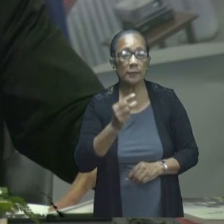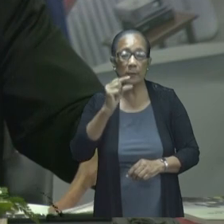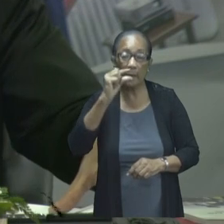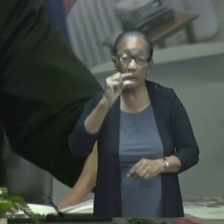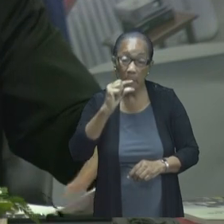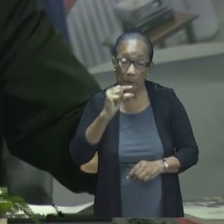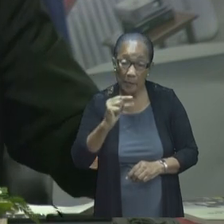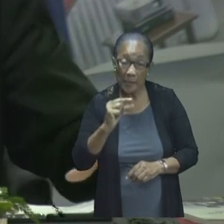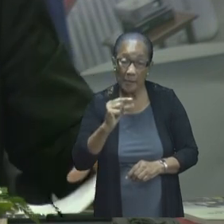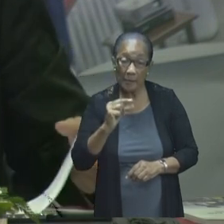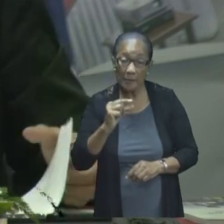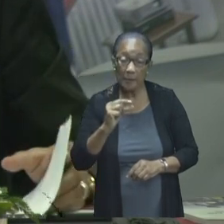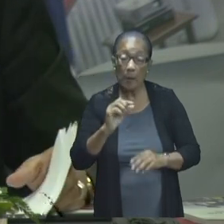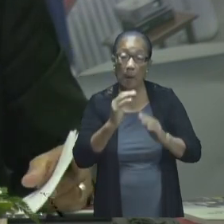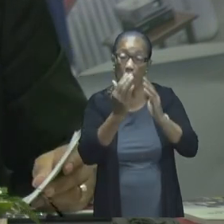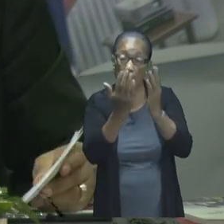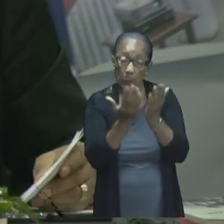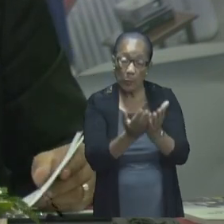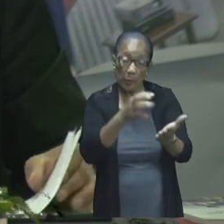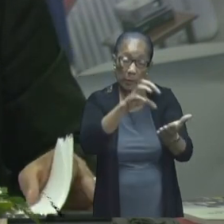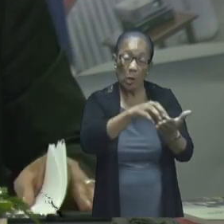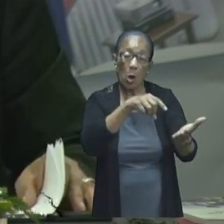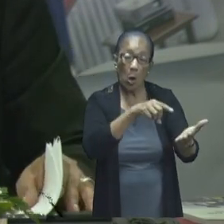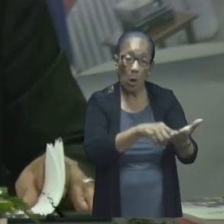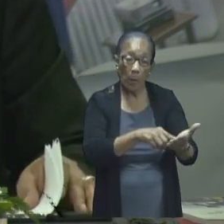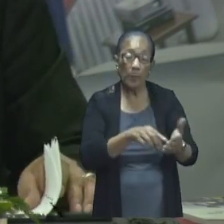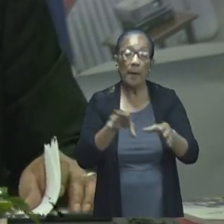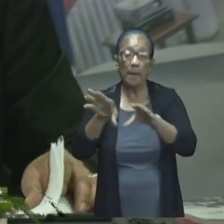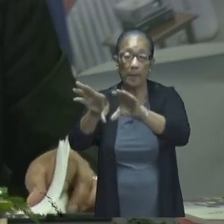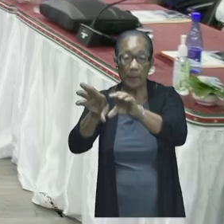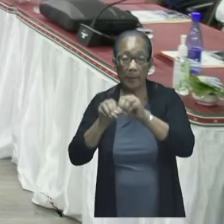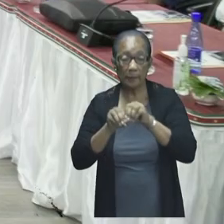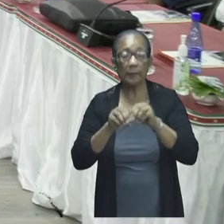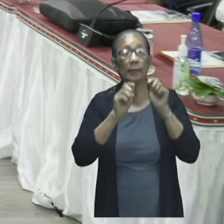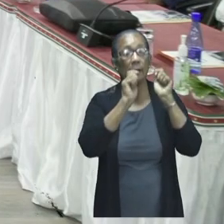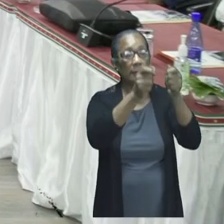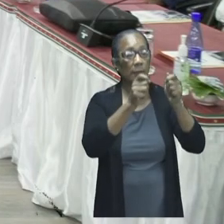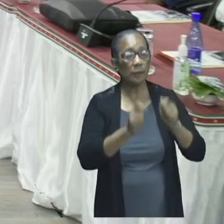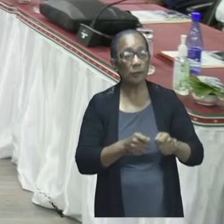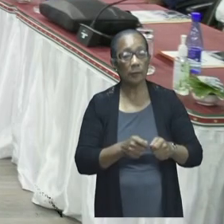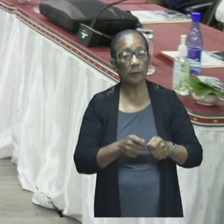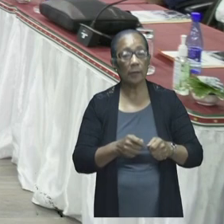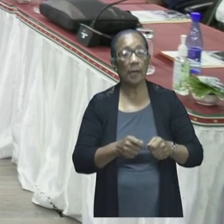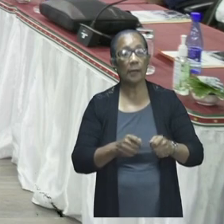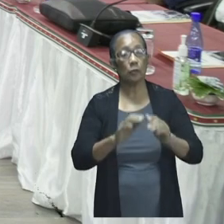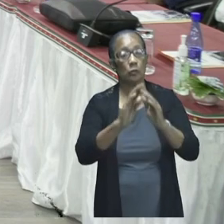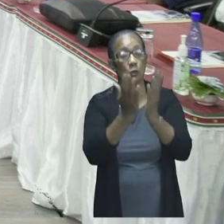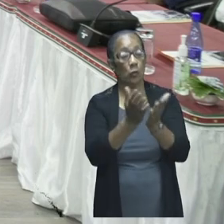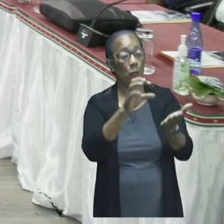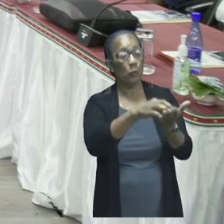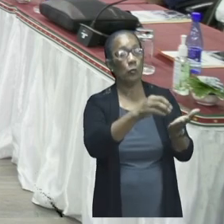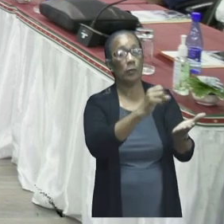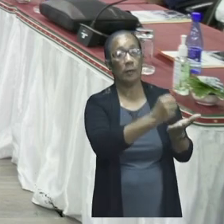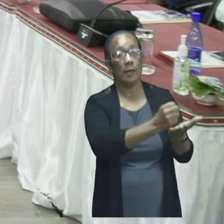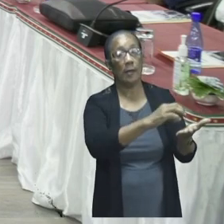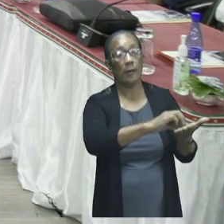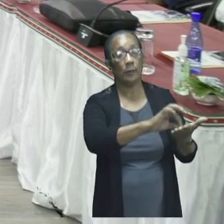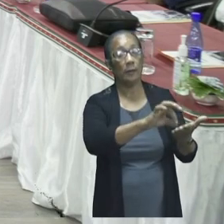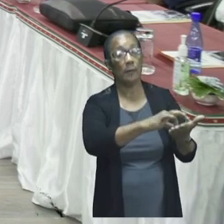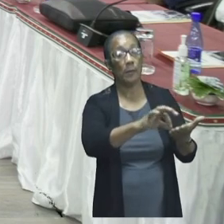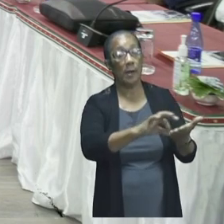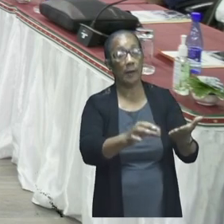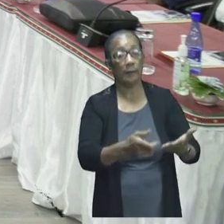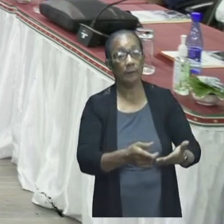uit zoveel andere maatregelen he resultaten waren in ons boek hebben uitgewerkt en u ziet